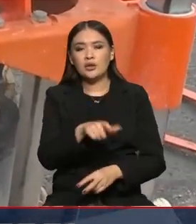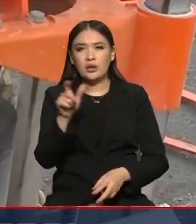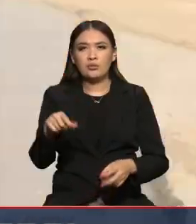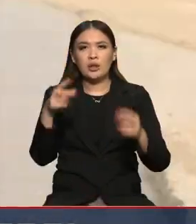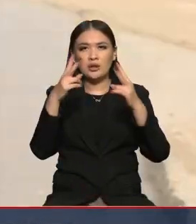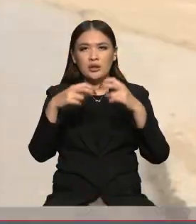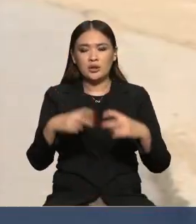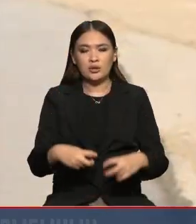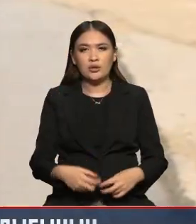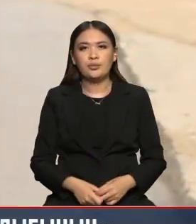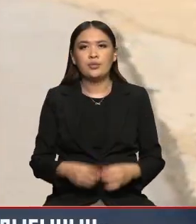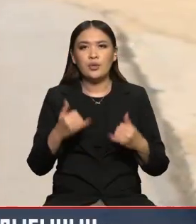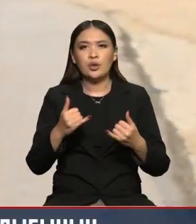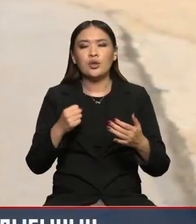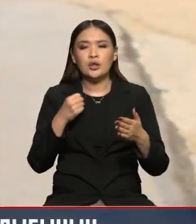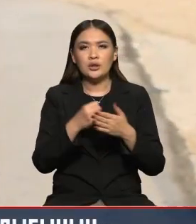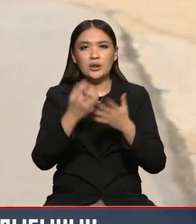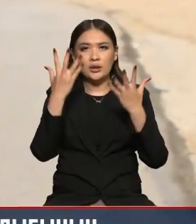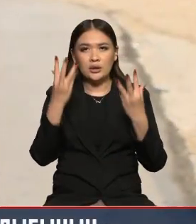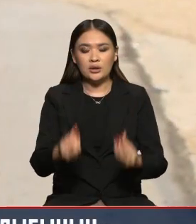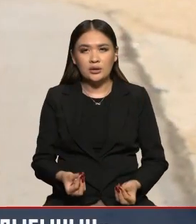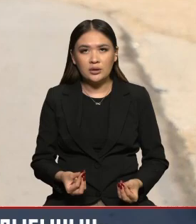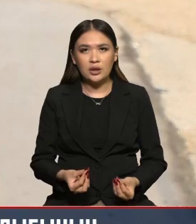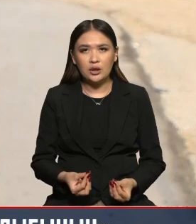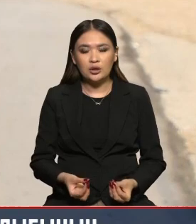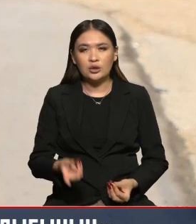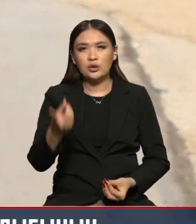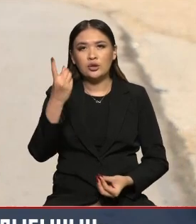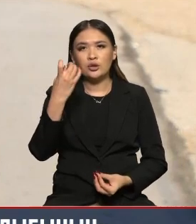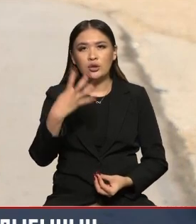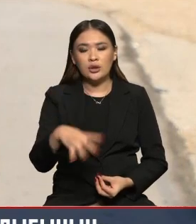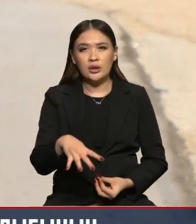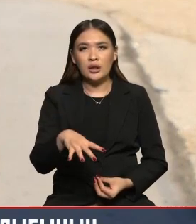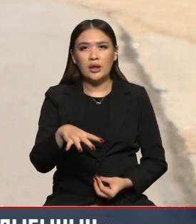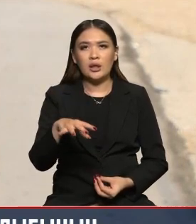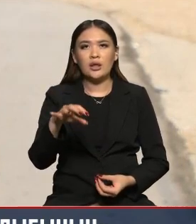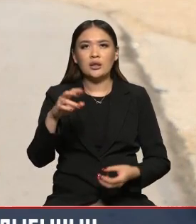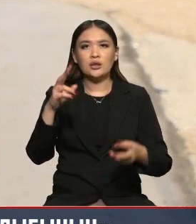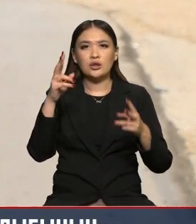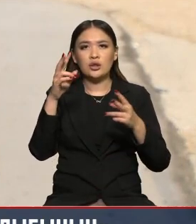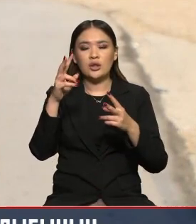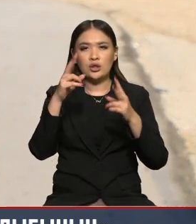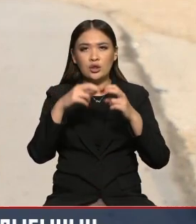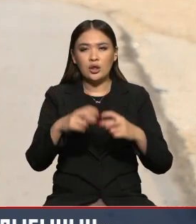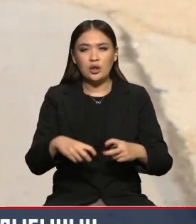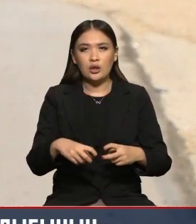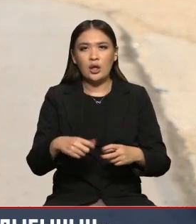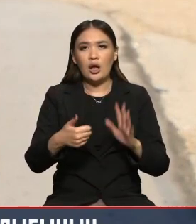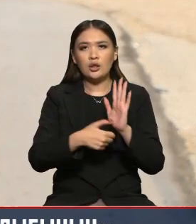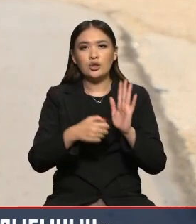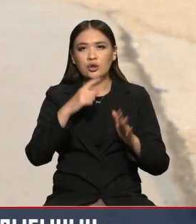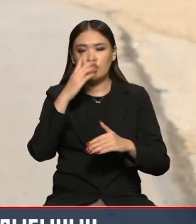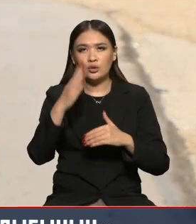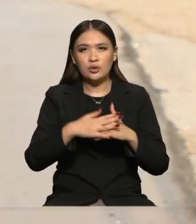тексеріп отырады. Бүгінгі күнге дейін бұл нысанға 140 рет инспекциялық шығу жасалынып, 600-ге жуық